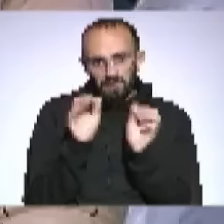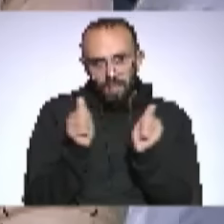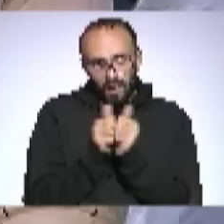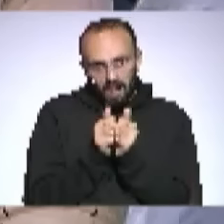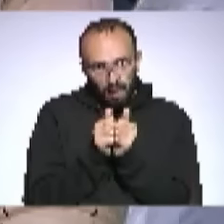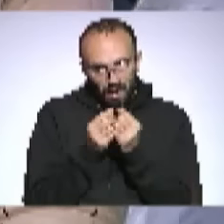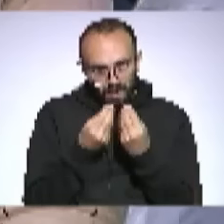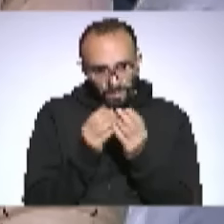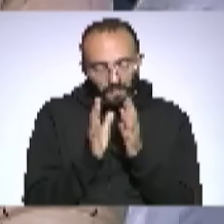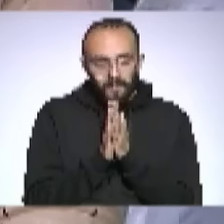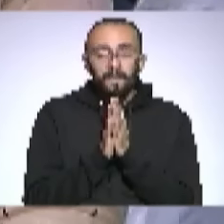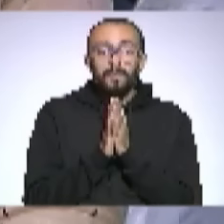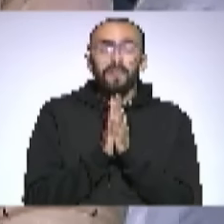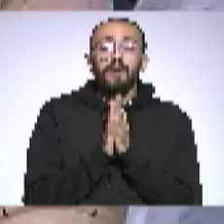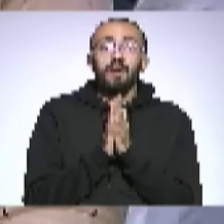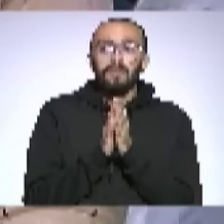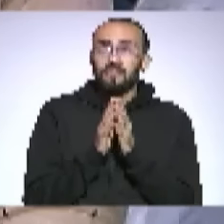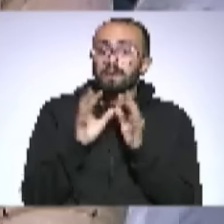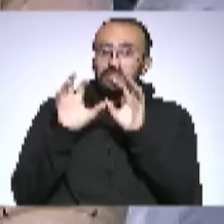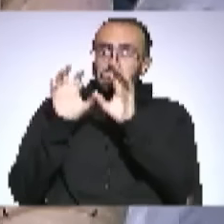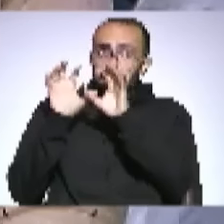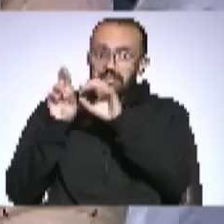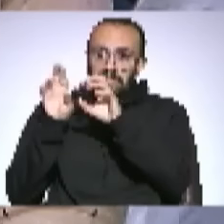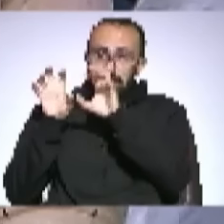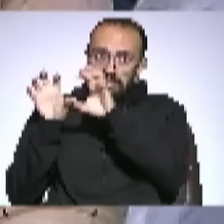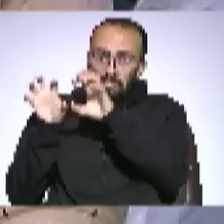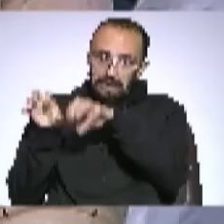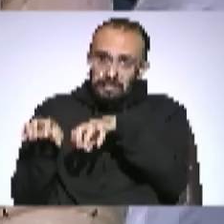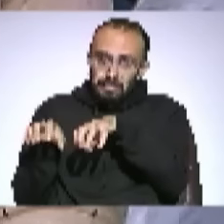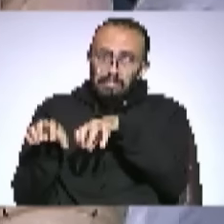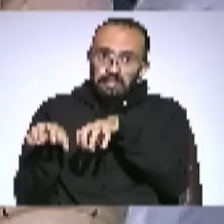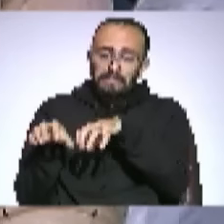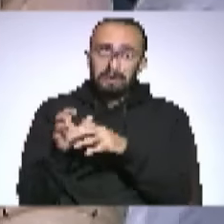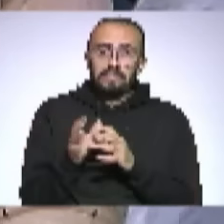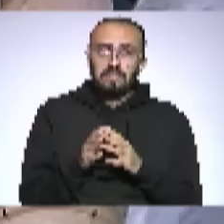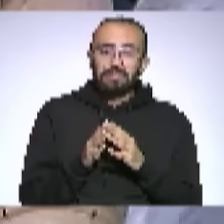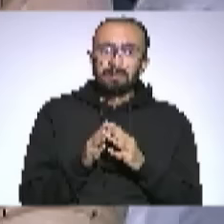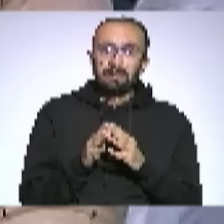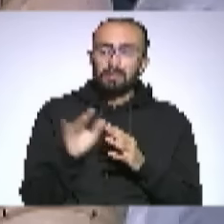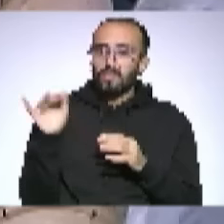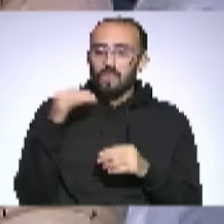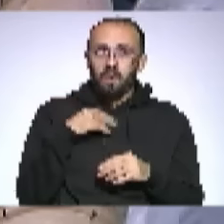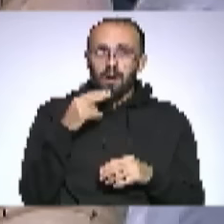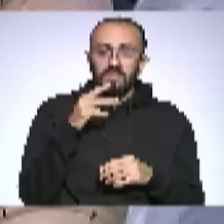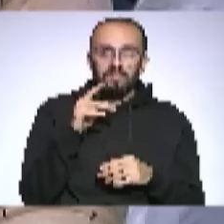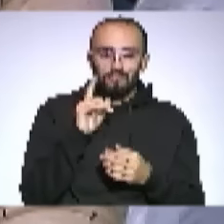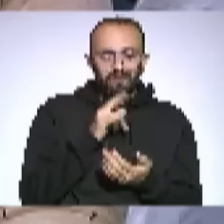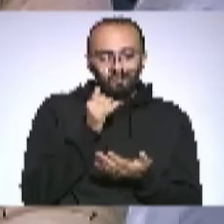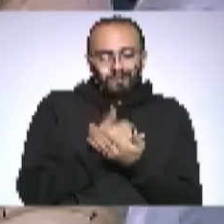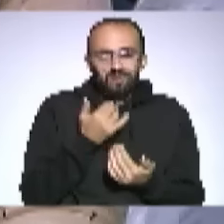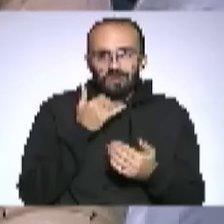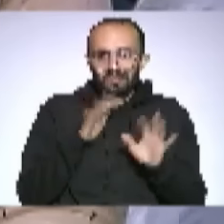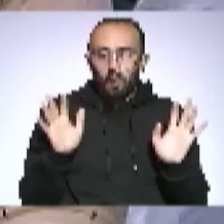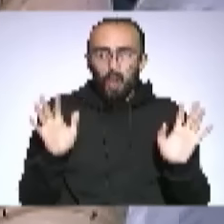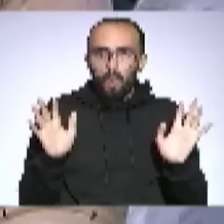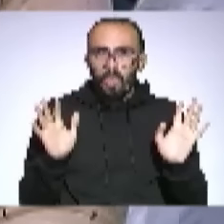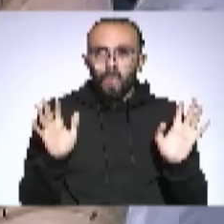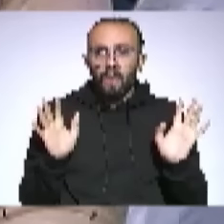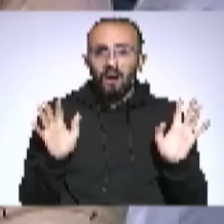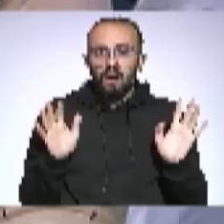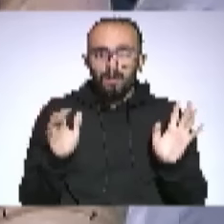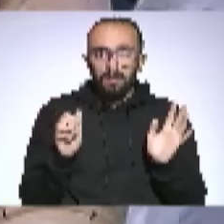لكنه عند وجود ضغوط عليه ا لا يتحمل اي مسؤوليه ويلجا الى